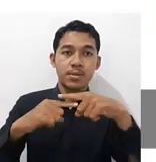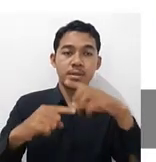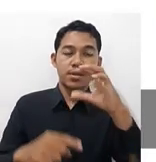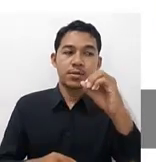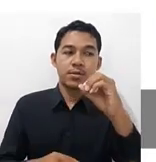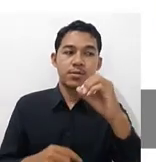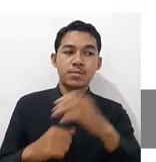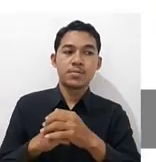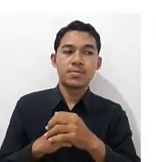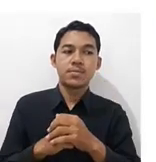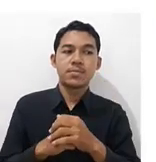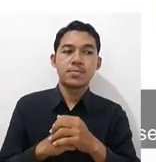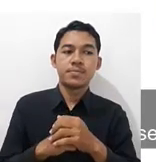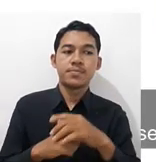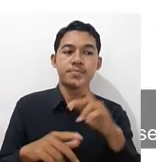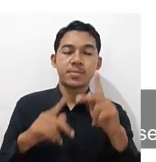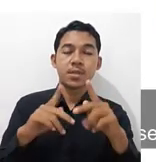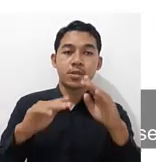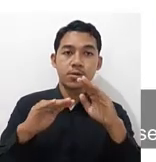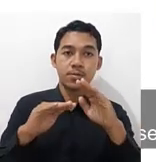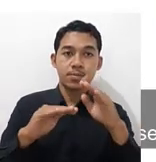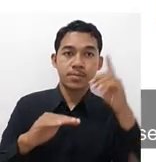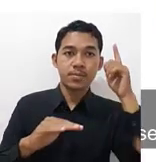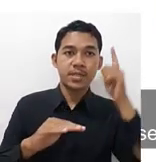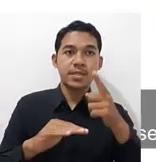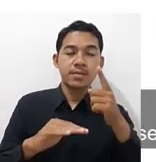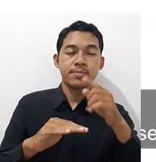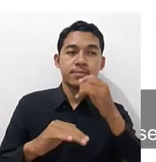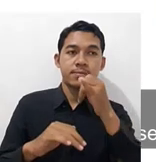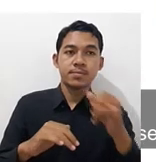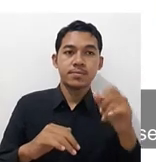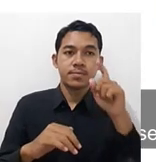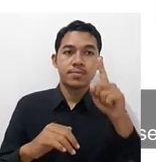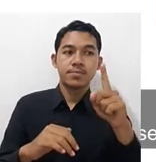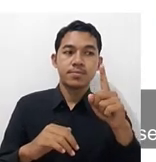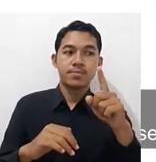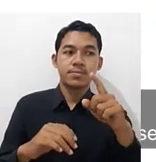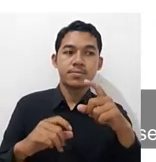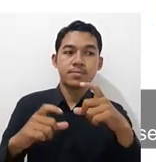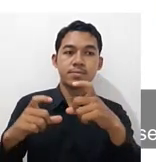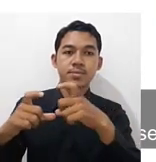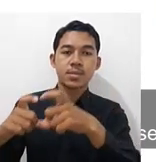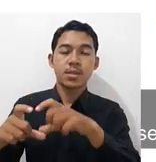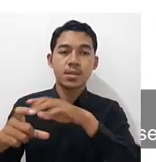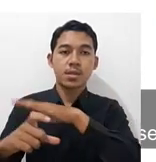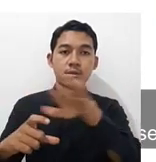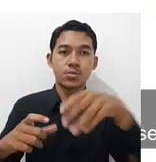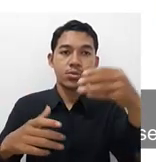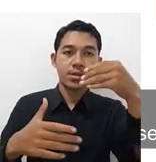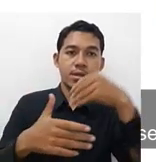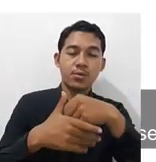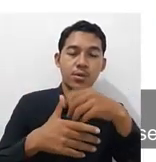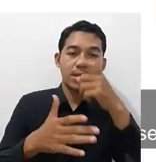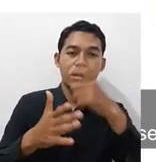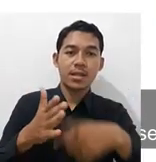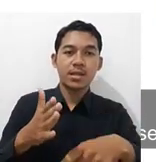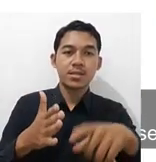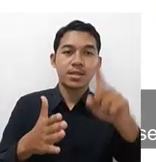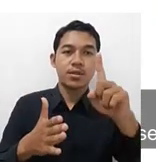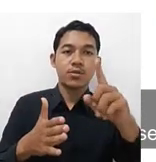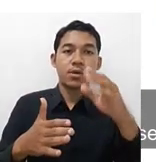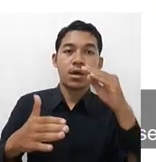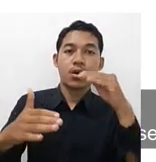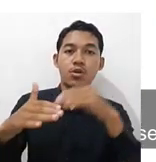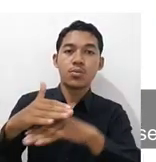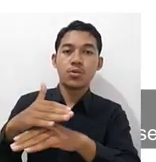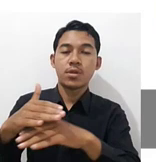tabel kebenaran OR itu jika salah satu inputnya atau semua inputnya bernilai 1, itu output